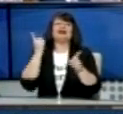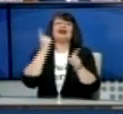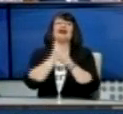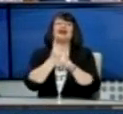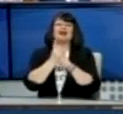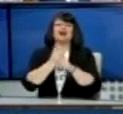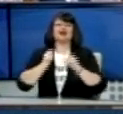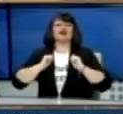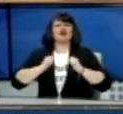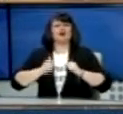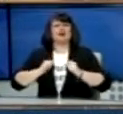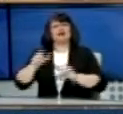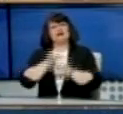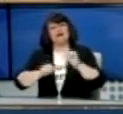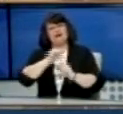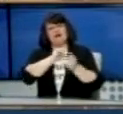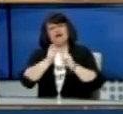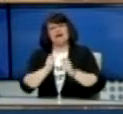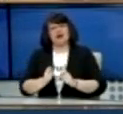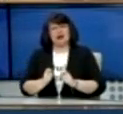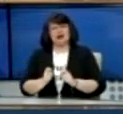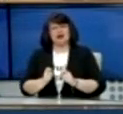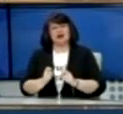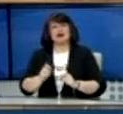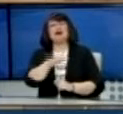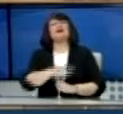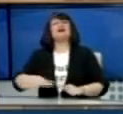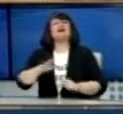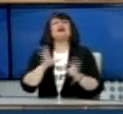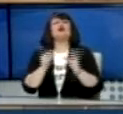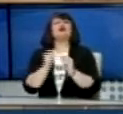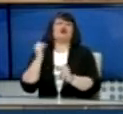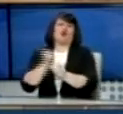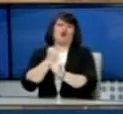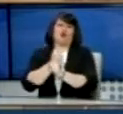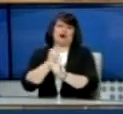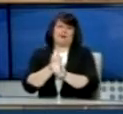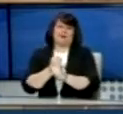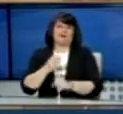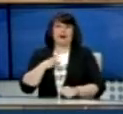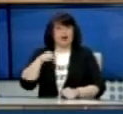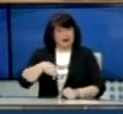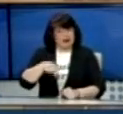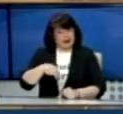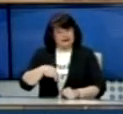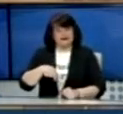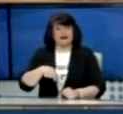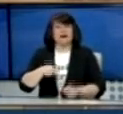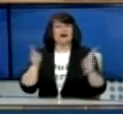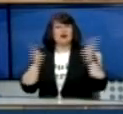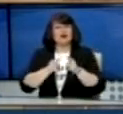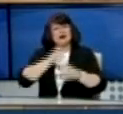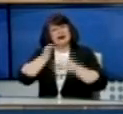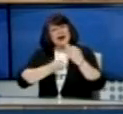και αυτή τη στάση, να φοράει τη μάσκα, να πλένει τα χέρια του, όλα τα γνωστά τα οποία έχουμε μάθει να ζούμε τα δύο τελευταία